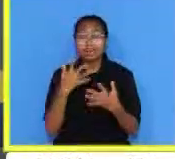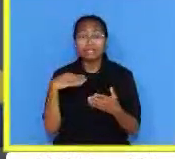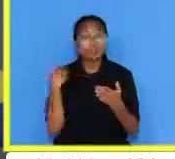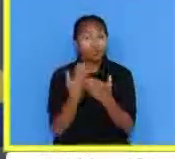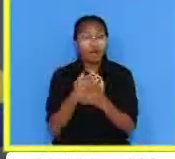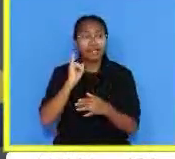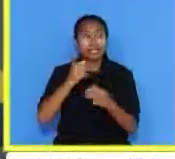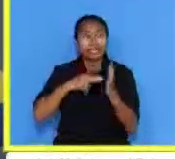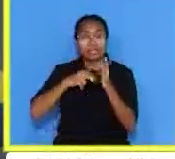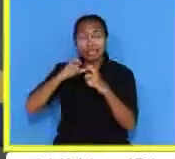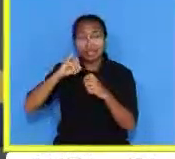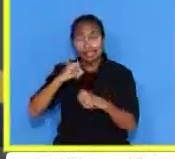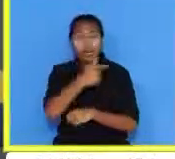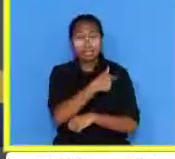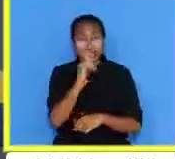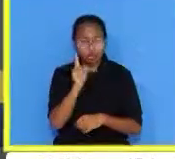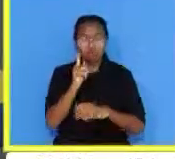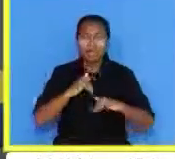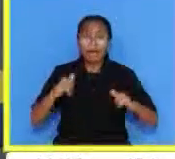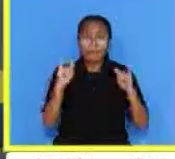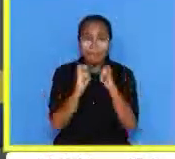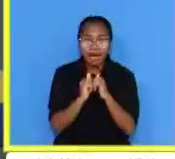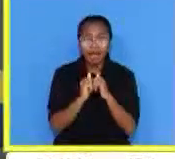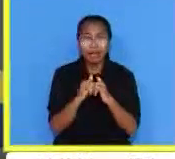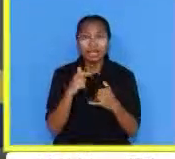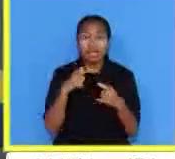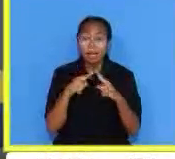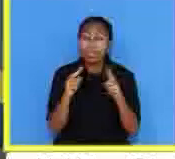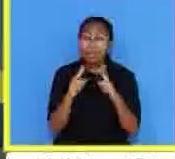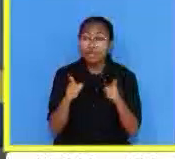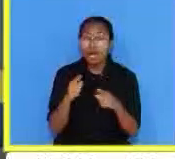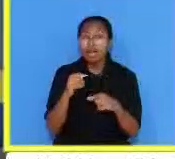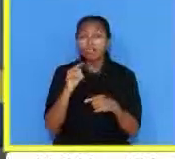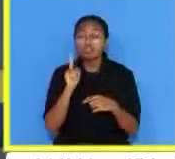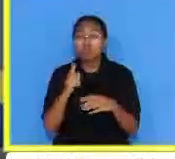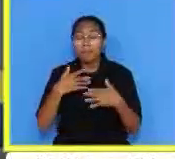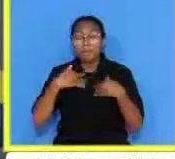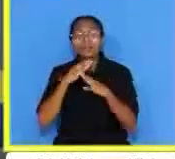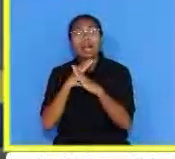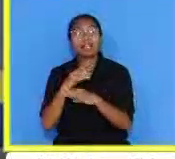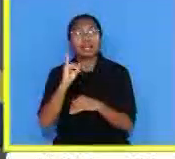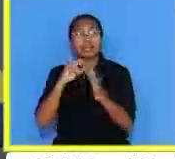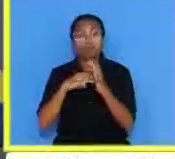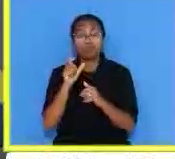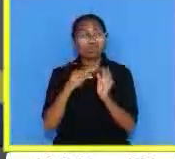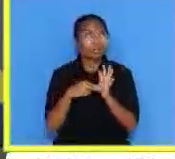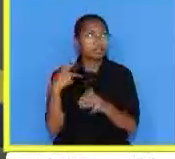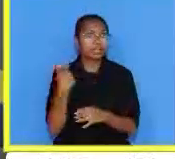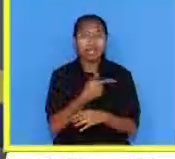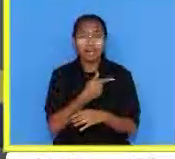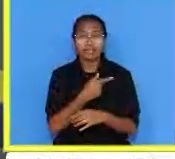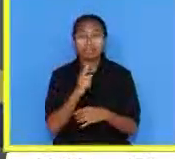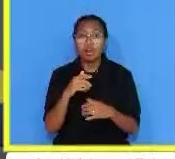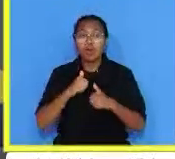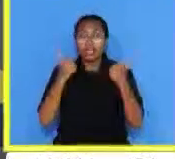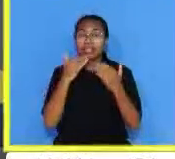ini sama saja ya untuk bisa membentengi tubuh kita dari ancaman virus COVID-19 Ya. yang berbahaya. Ya. Baik, terima